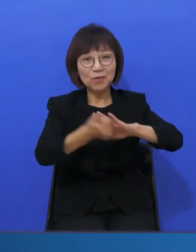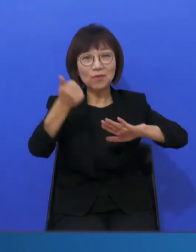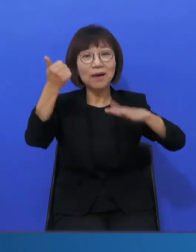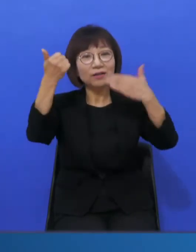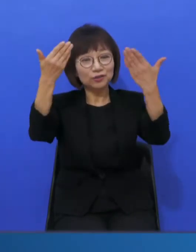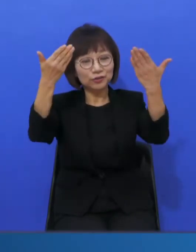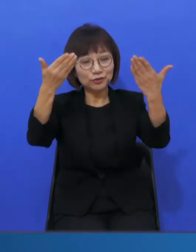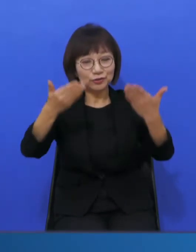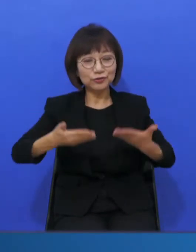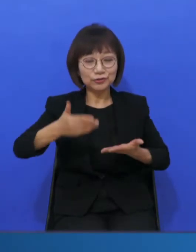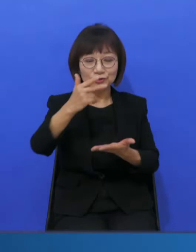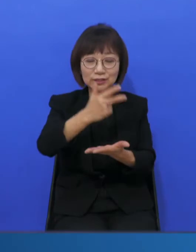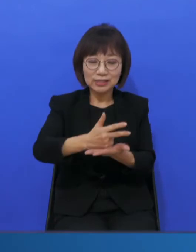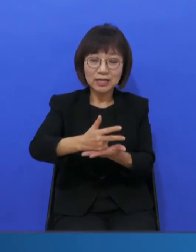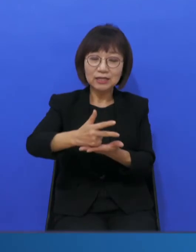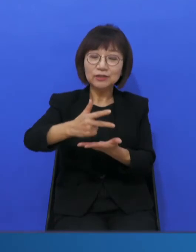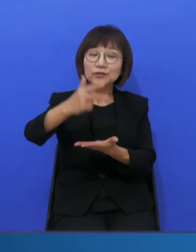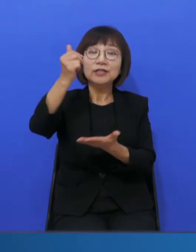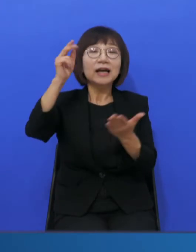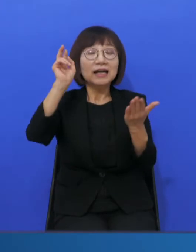하늘의 소망 주